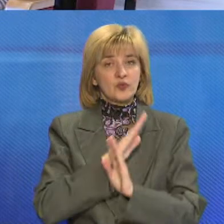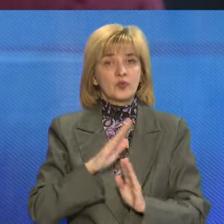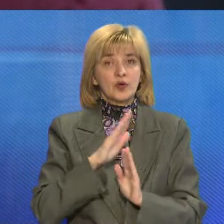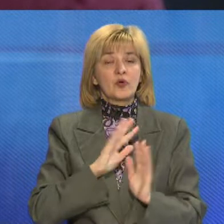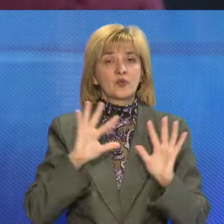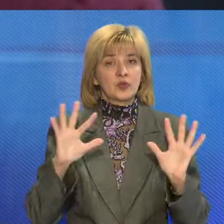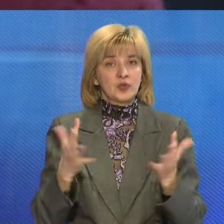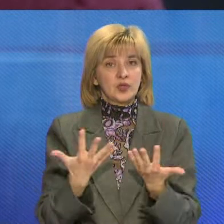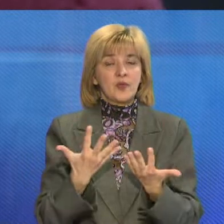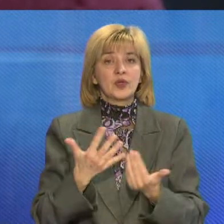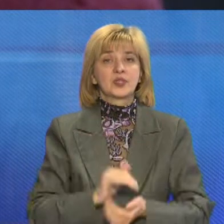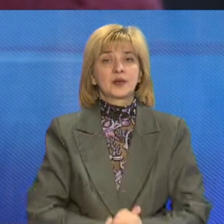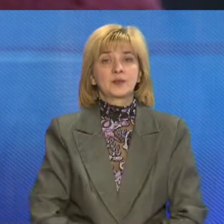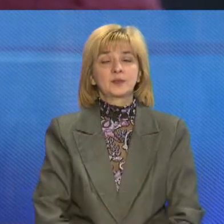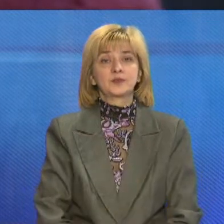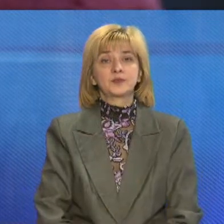яе жыхароў.